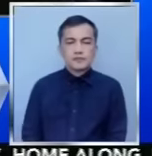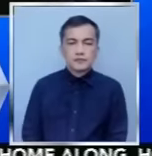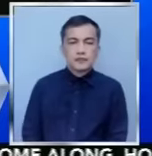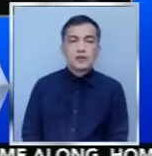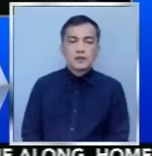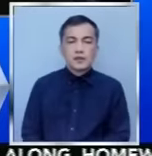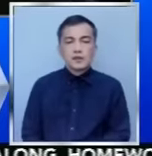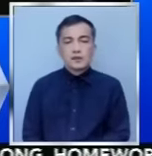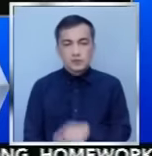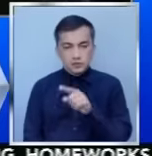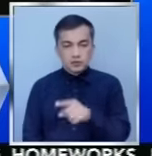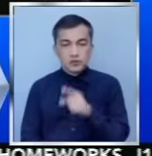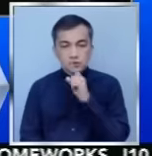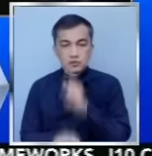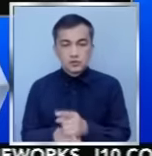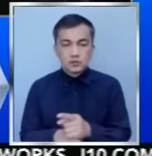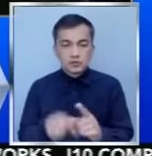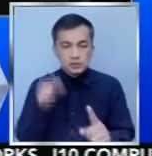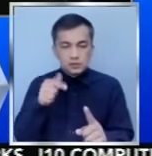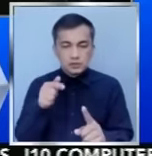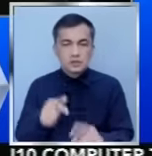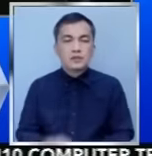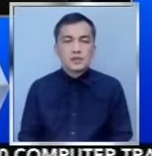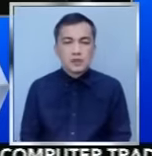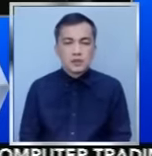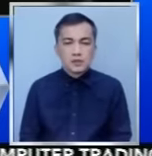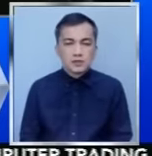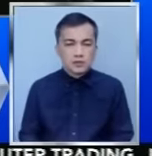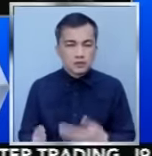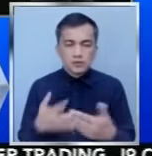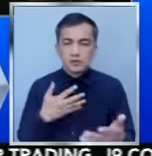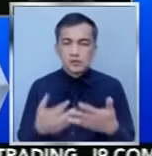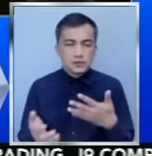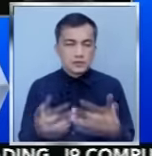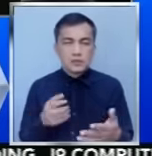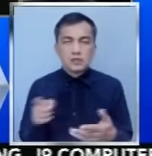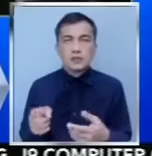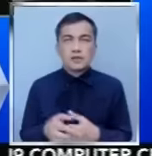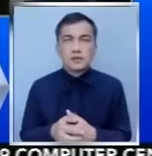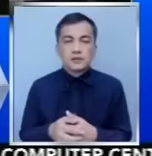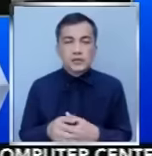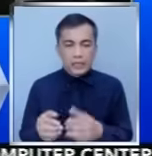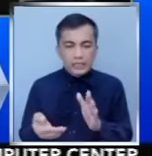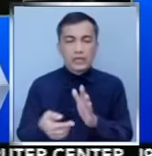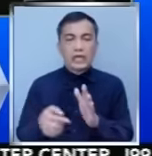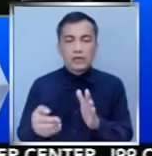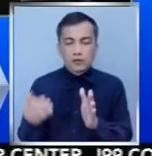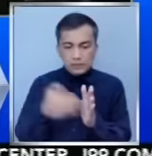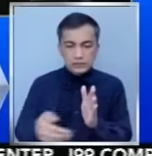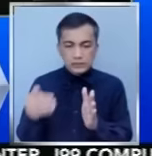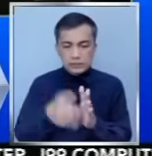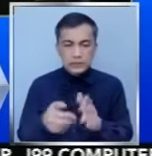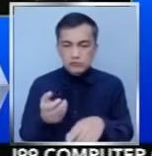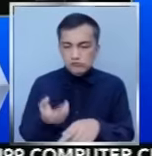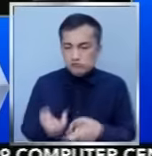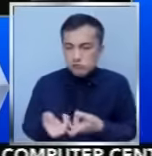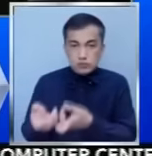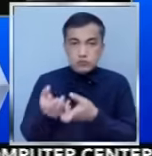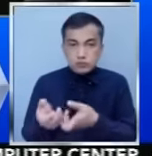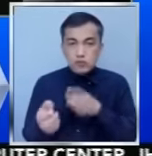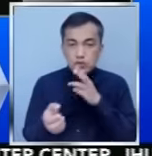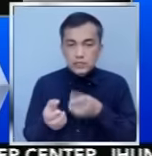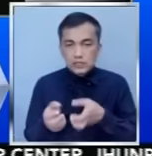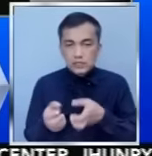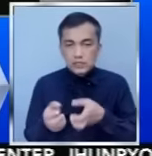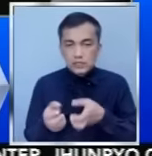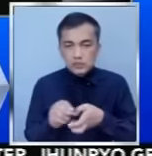Yun naman talaga ang kanilang punterya Ivan kaya kahit na ah mayat maya yung pambobomba ng water Canon kaliwat kanan